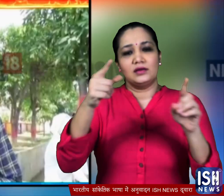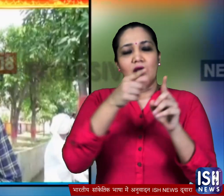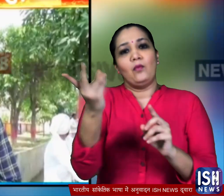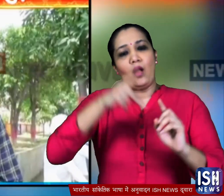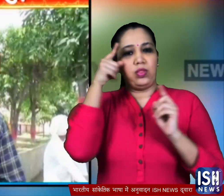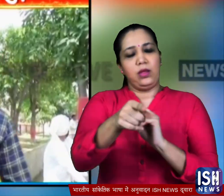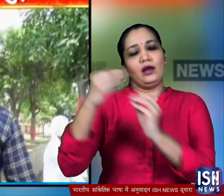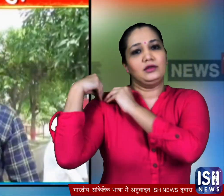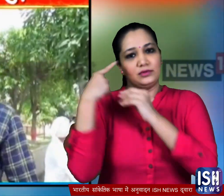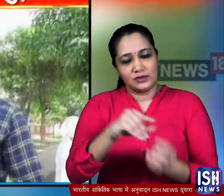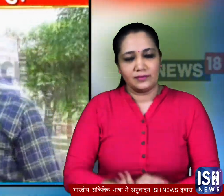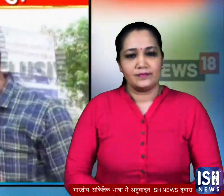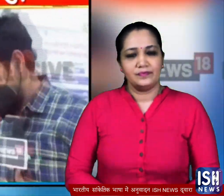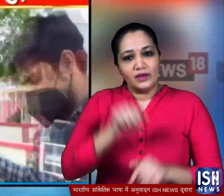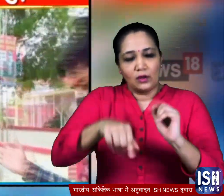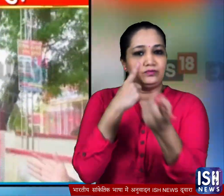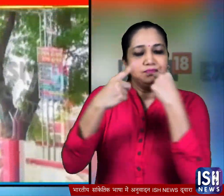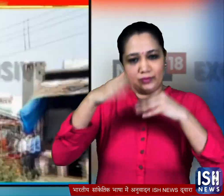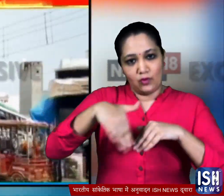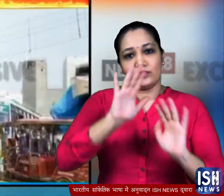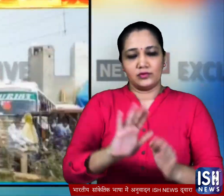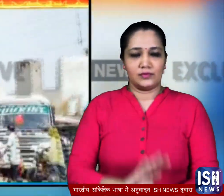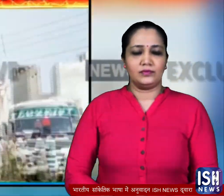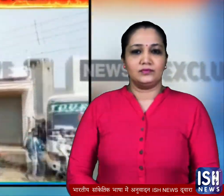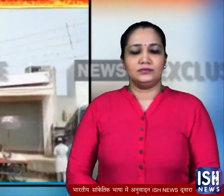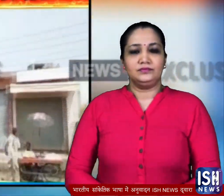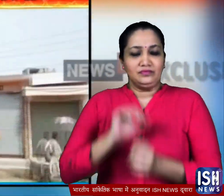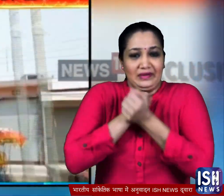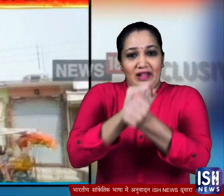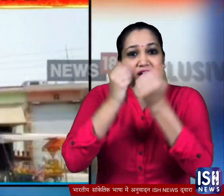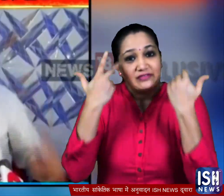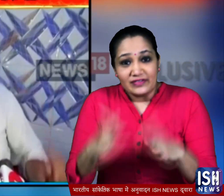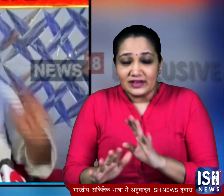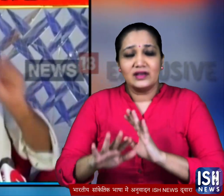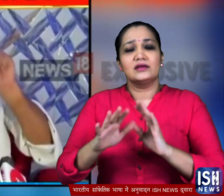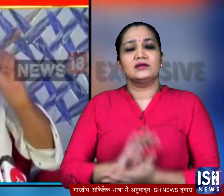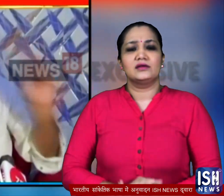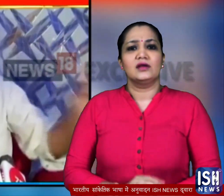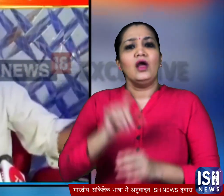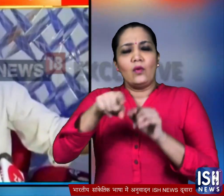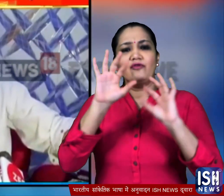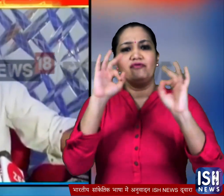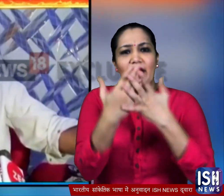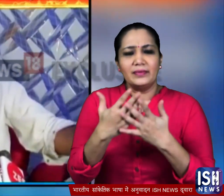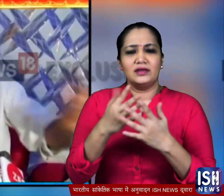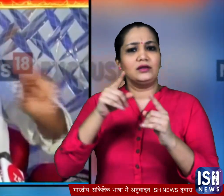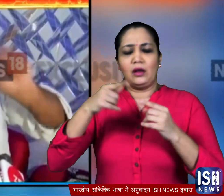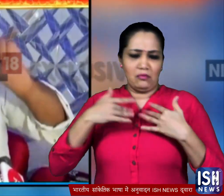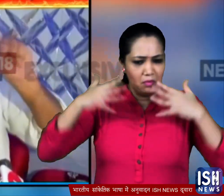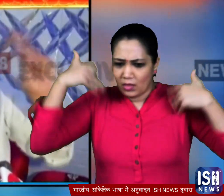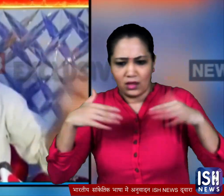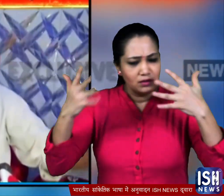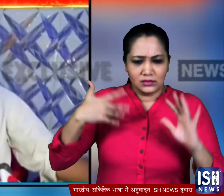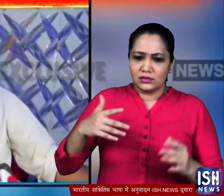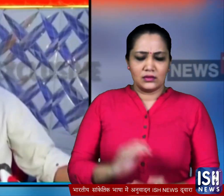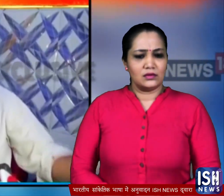आरोपी हैं और उनसे कैराना थाने में पूछताछ की जा रही है। हालांकि गिरफ्तार किए गए इन संदिग्धों में एक के परिवार ने इन आरोपों से इनकार किया। ना